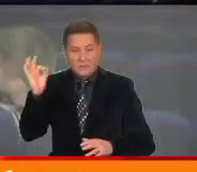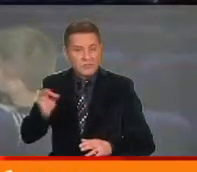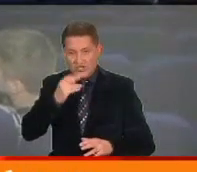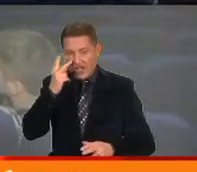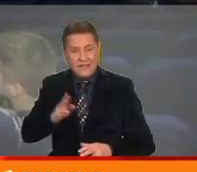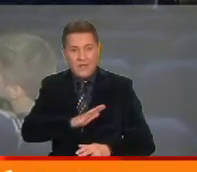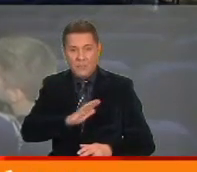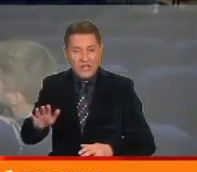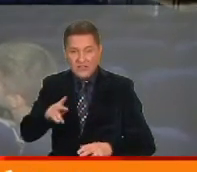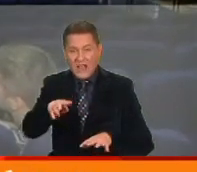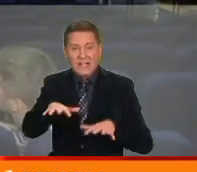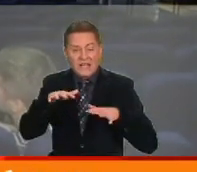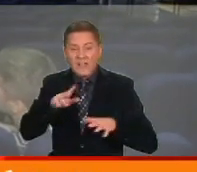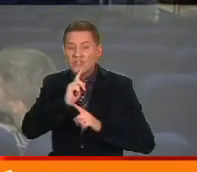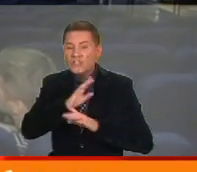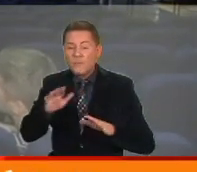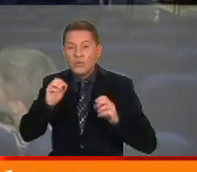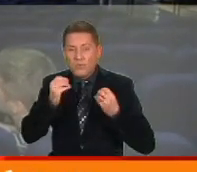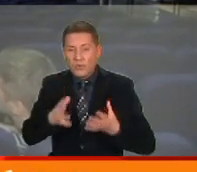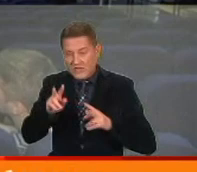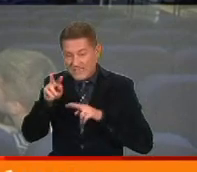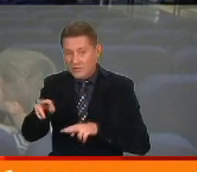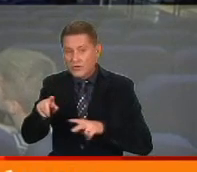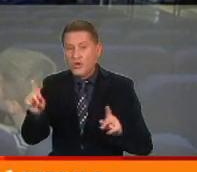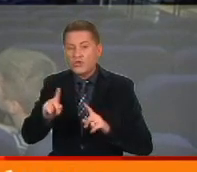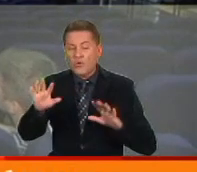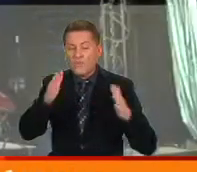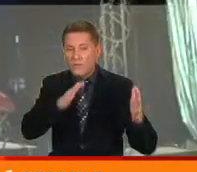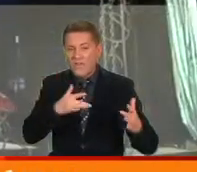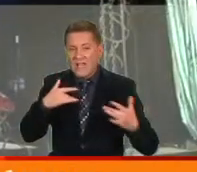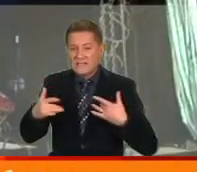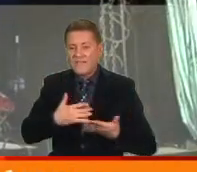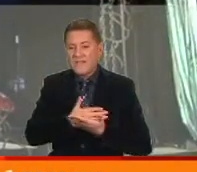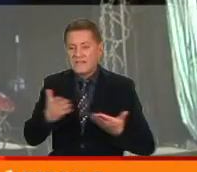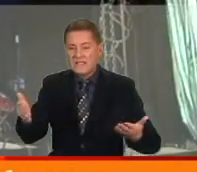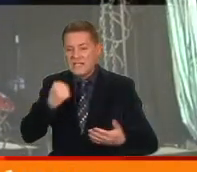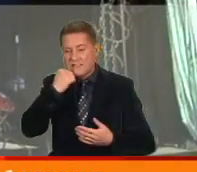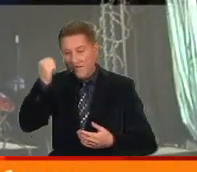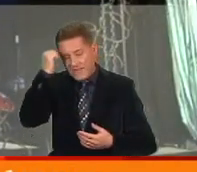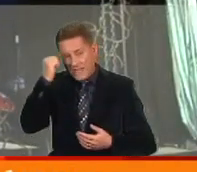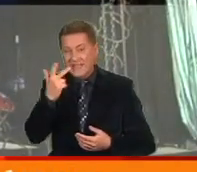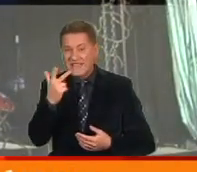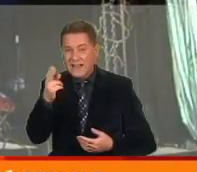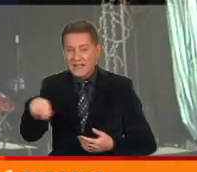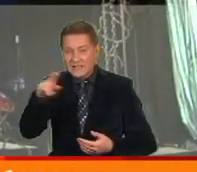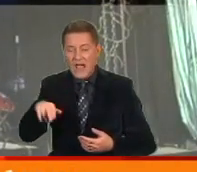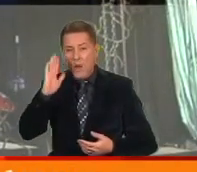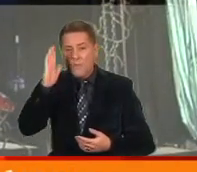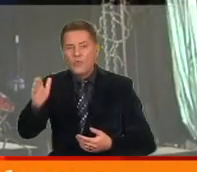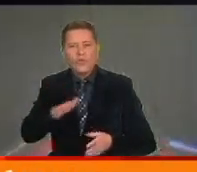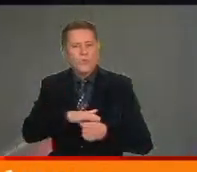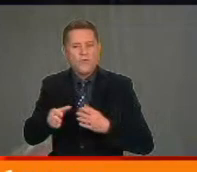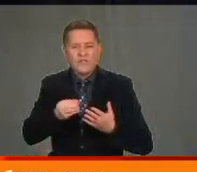бачила. Глядачі не будуть просто спостерігати за тим, що відбувається на сцені. Завдяки 3D-маппінгу вони стануть